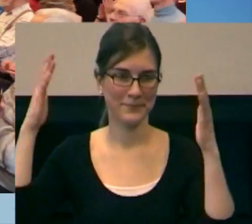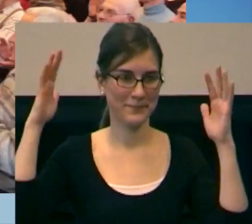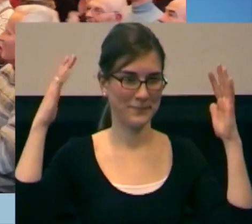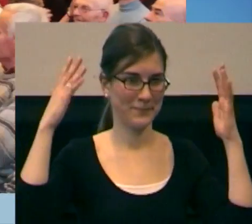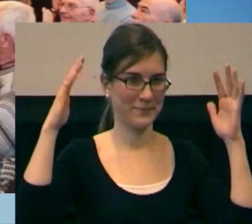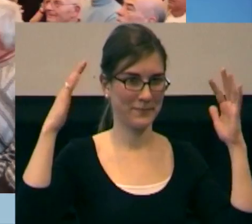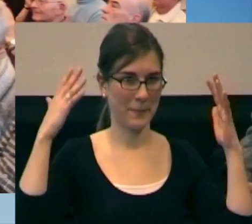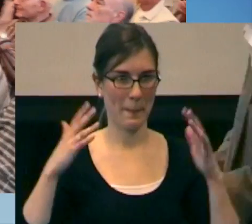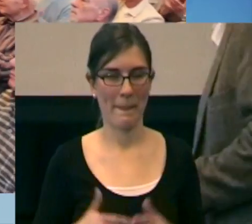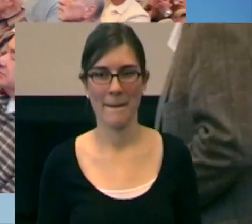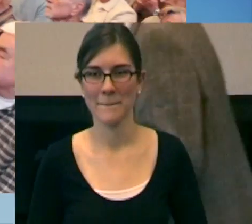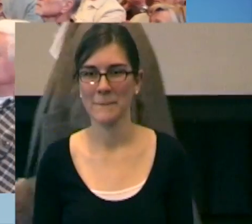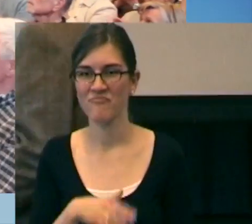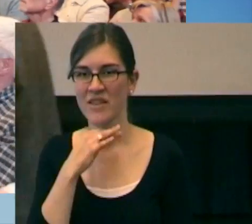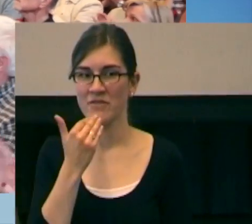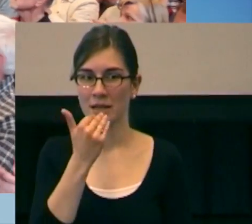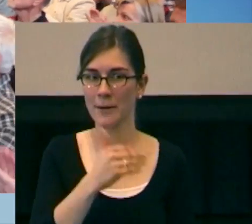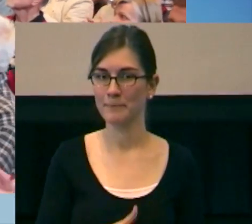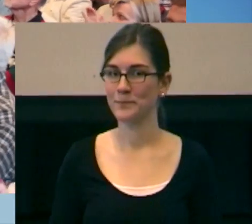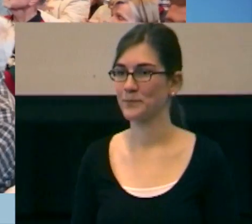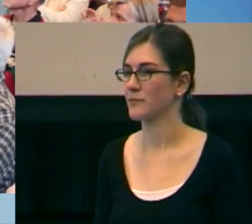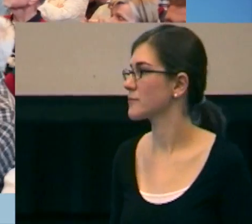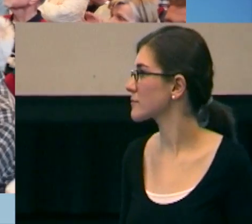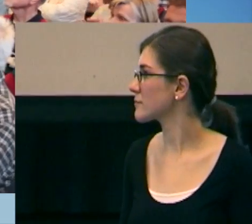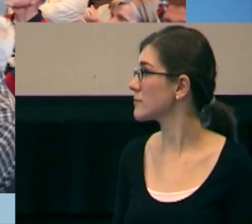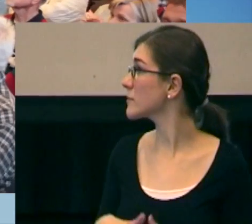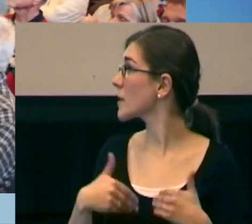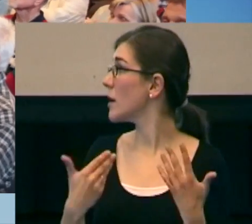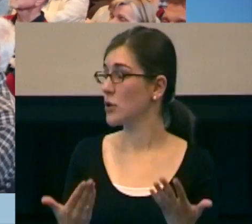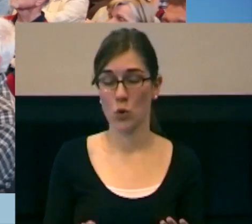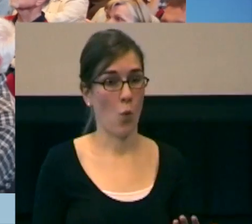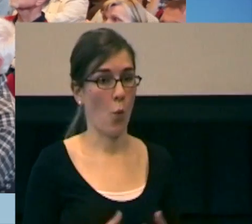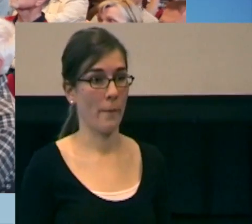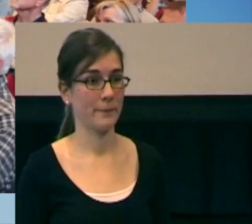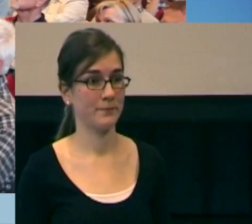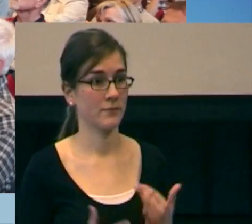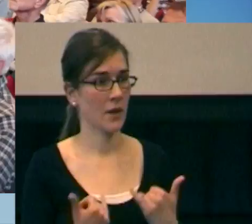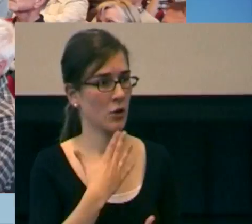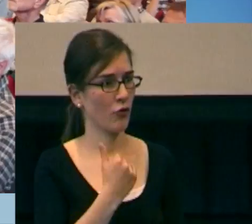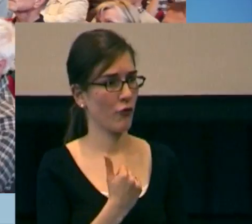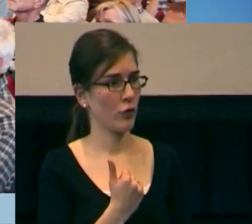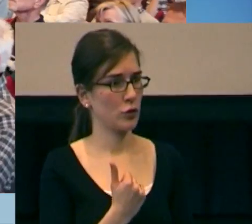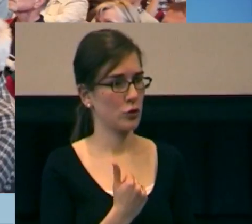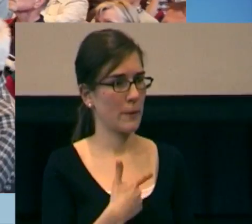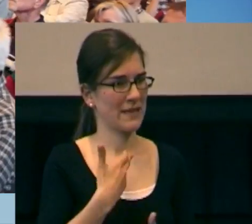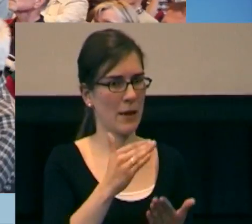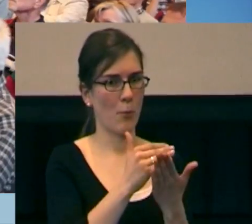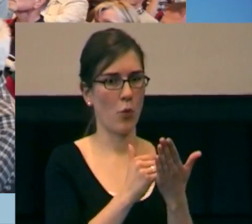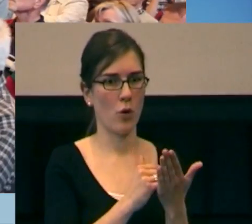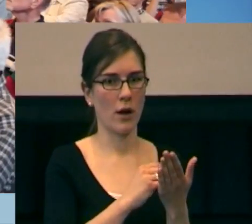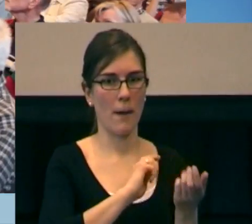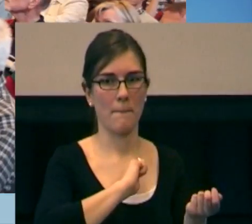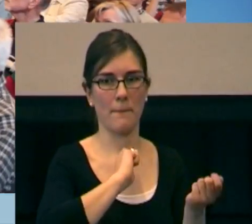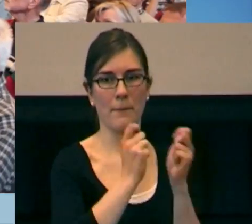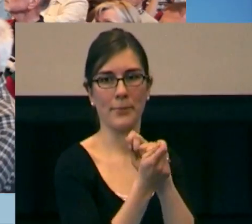Herzlichen Dank, Herr Dr. Popott. So, jetzt möchte ich eine kleine Programmänderung bekannt